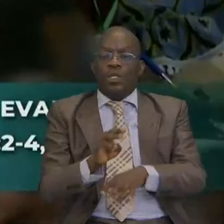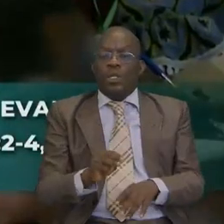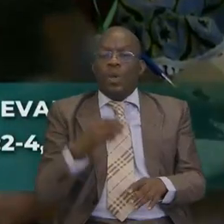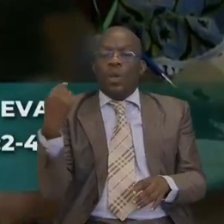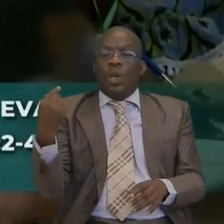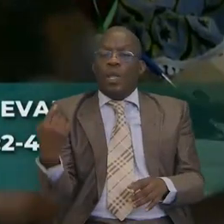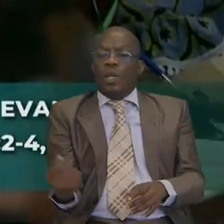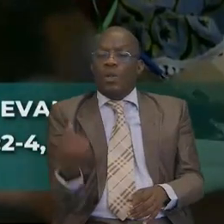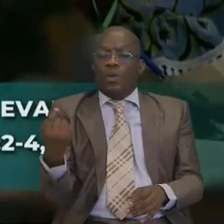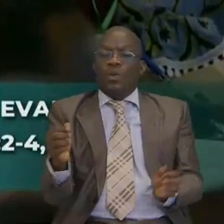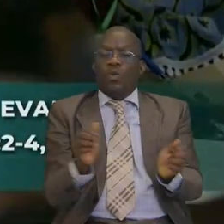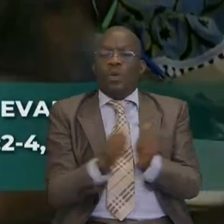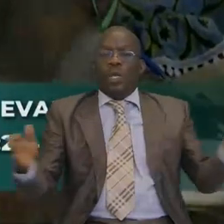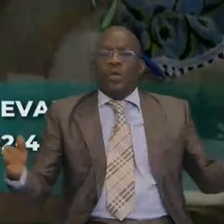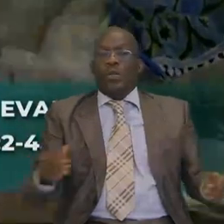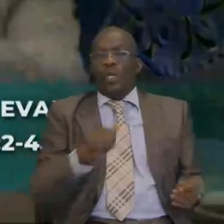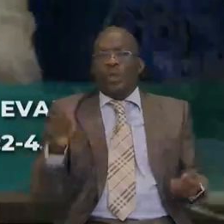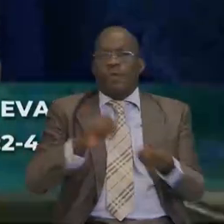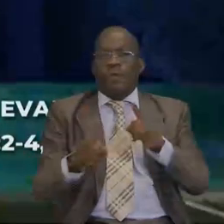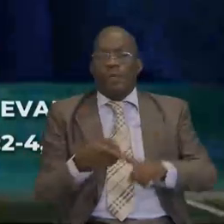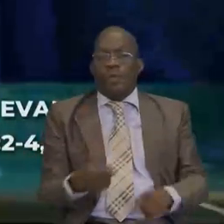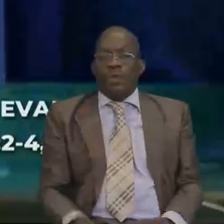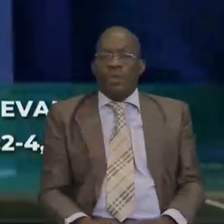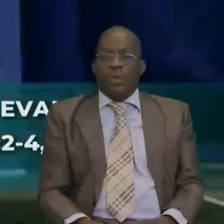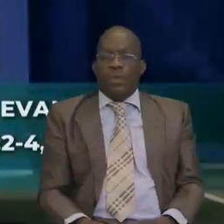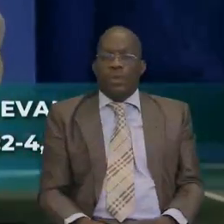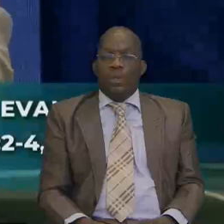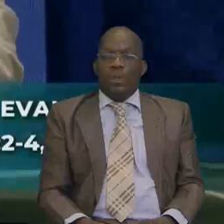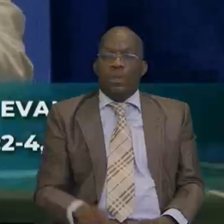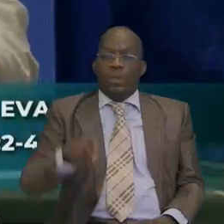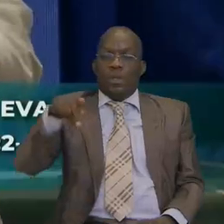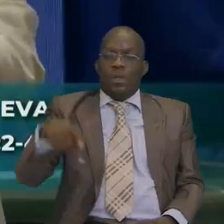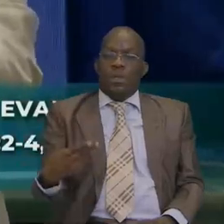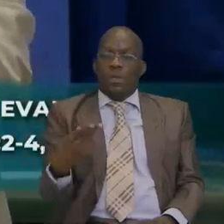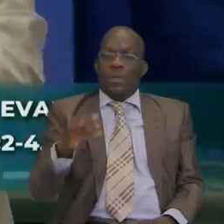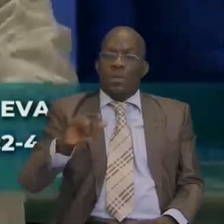seul, sans un partenaire. Philippe,